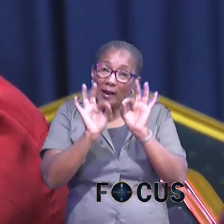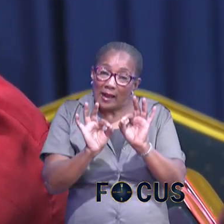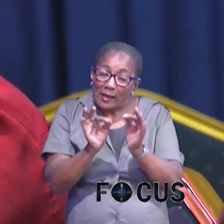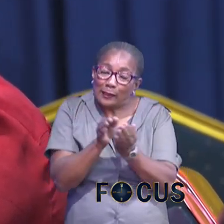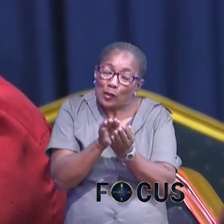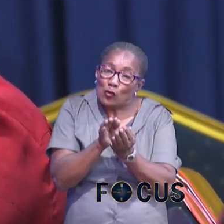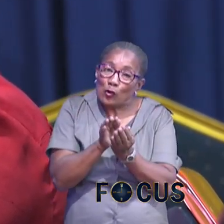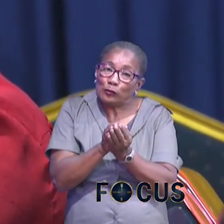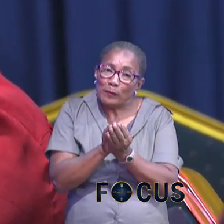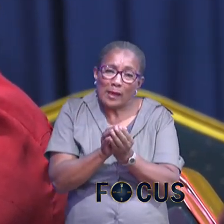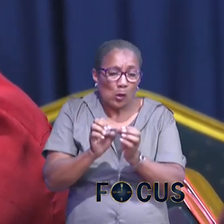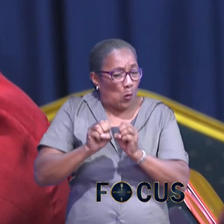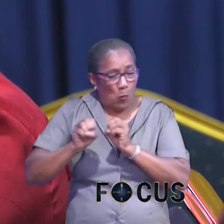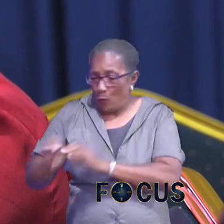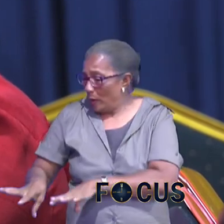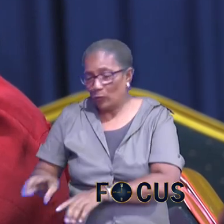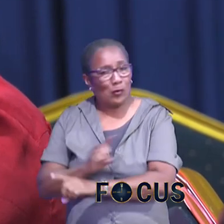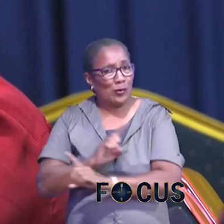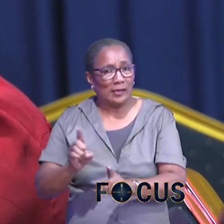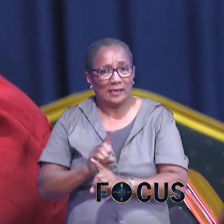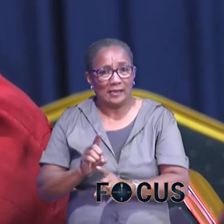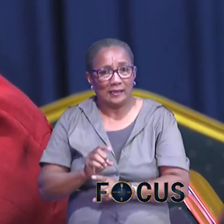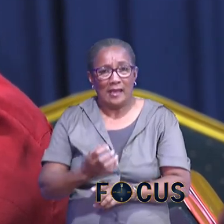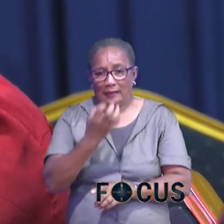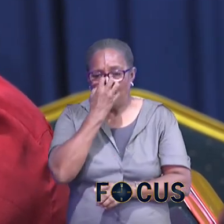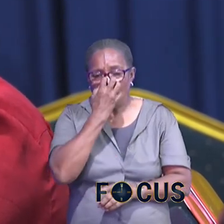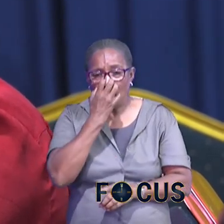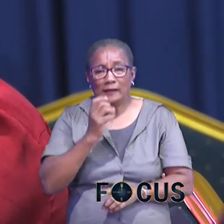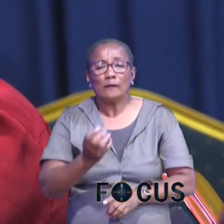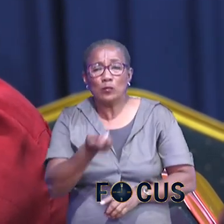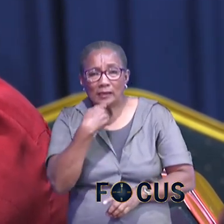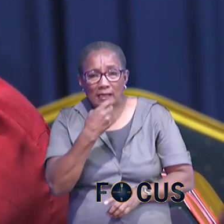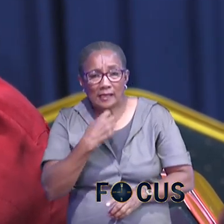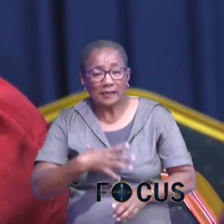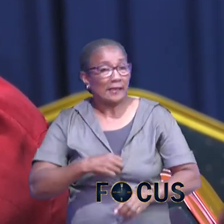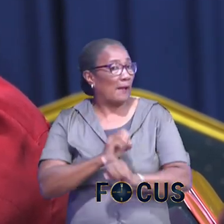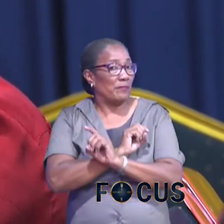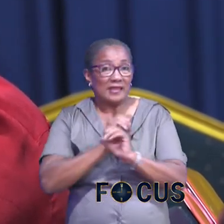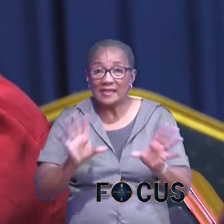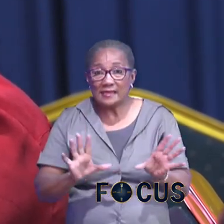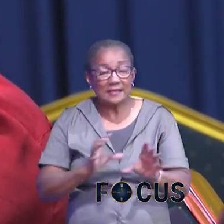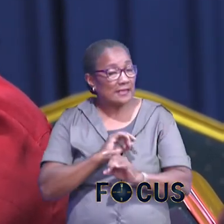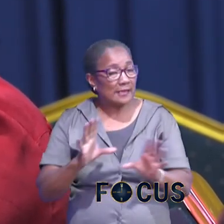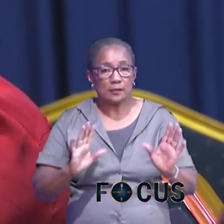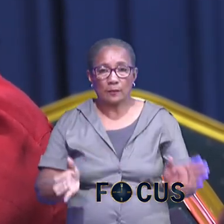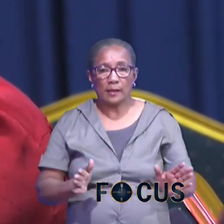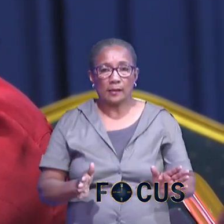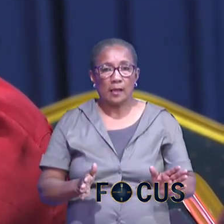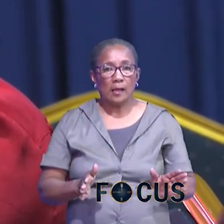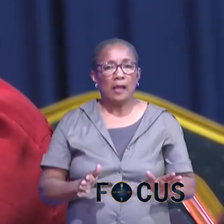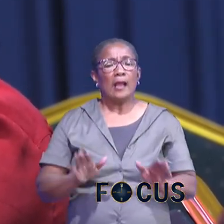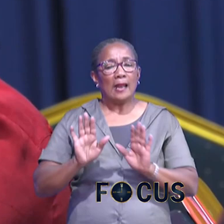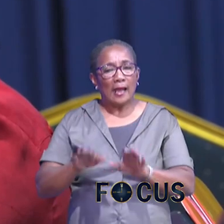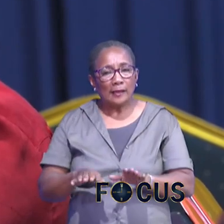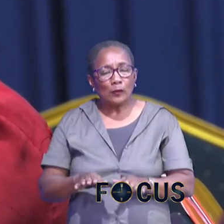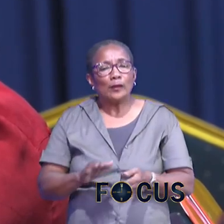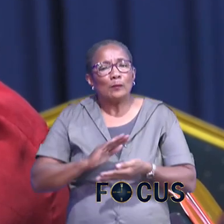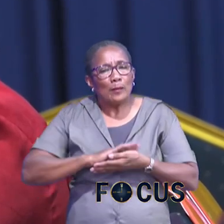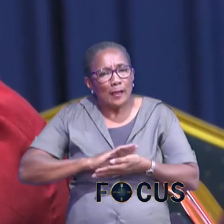kono trowing, tak agumus nyaming, dauno ap next moro. Toch? Laten we het blijven